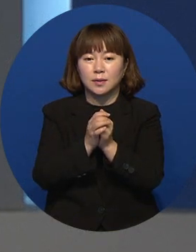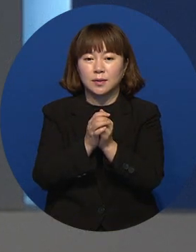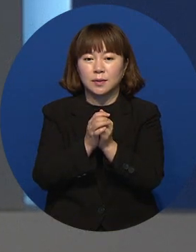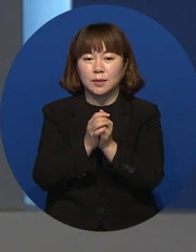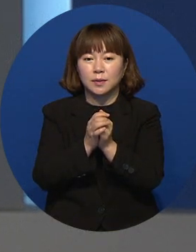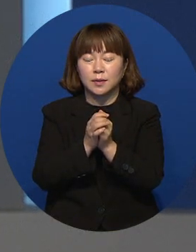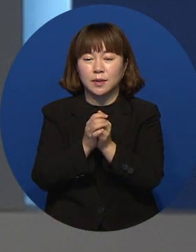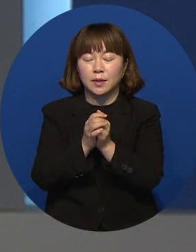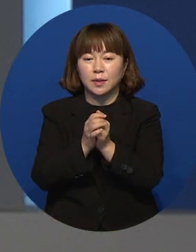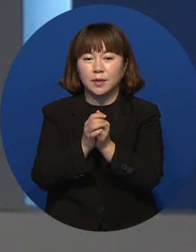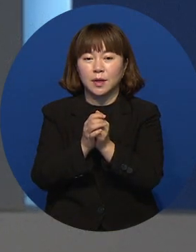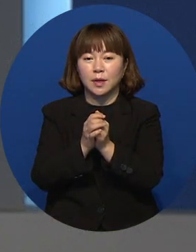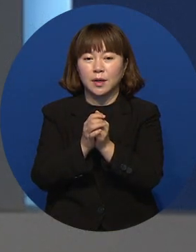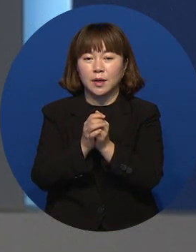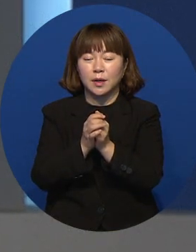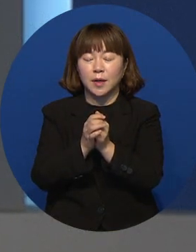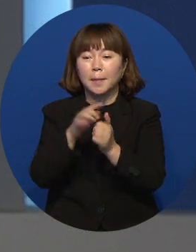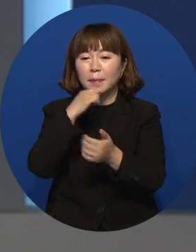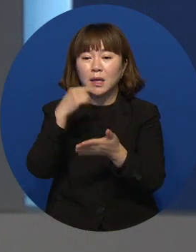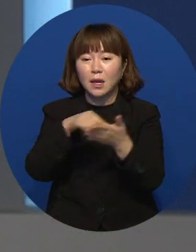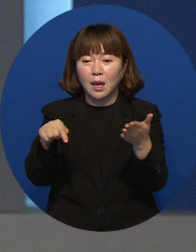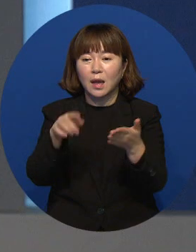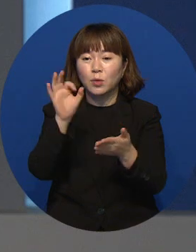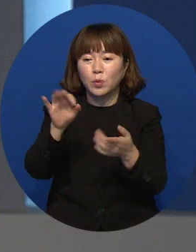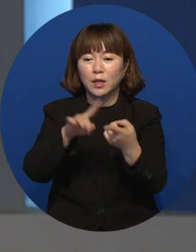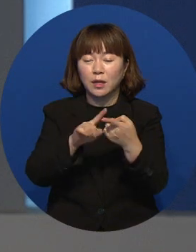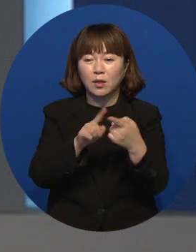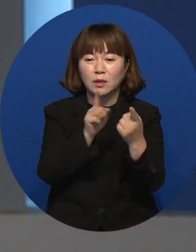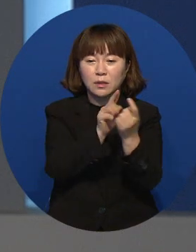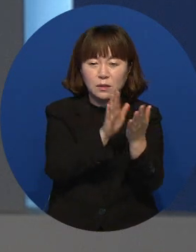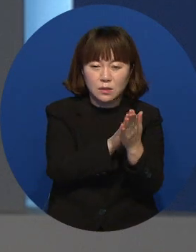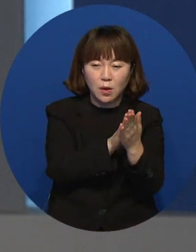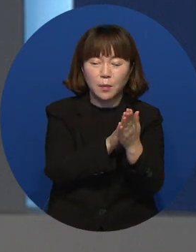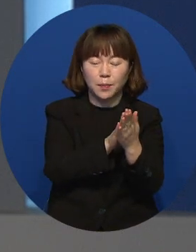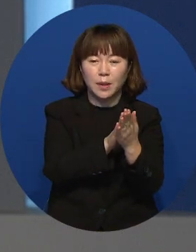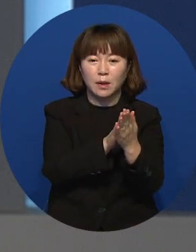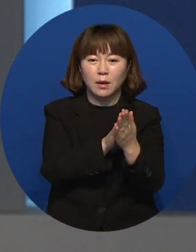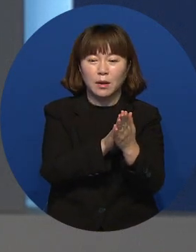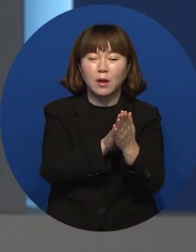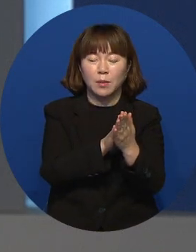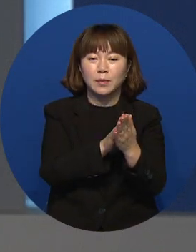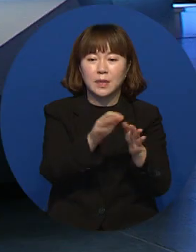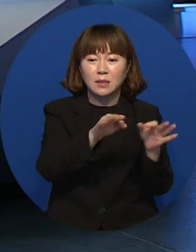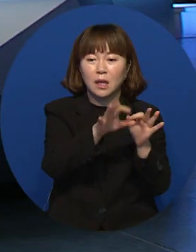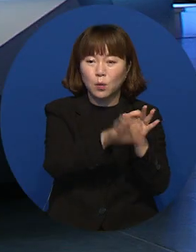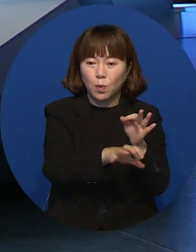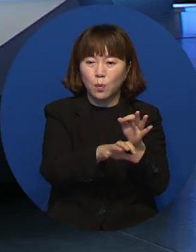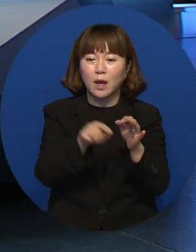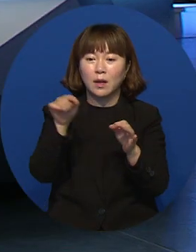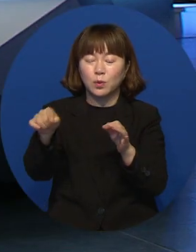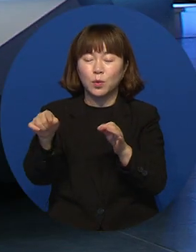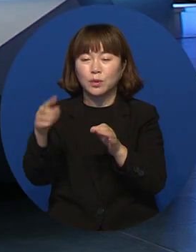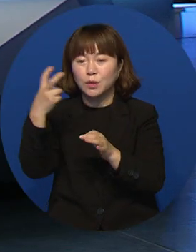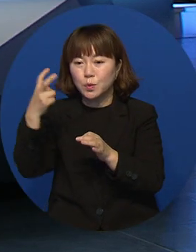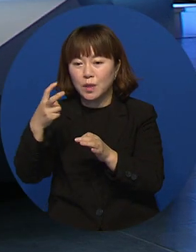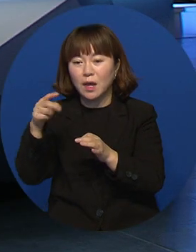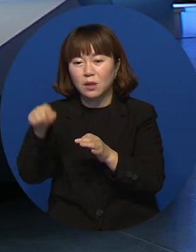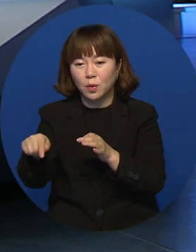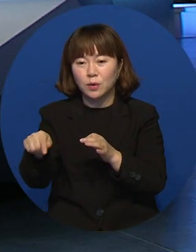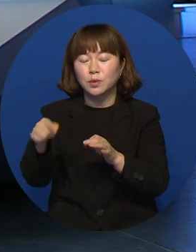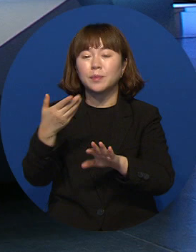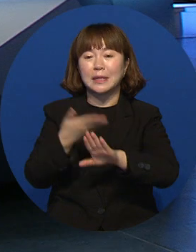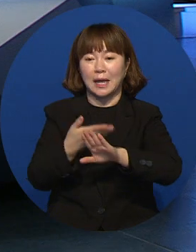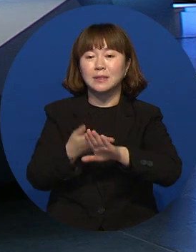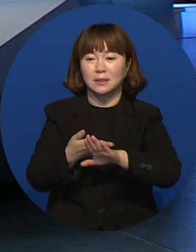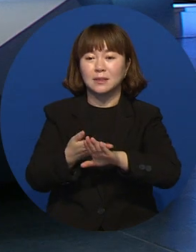나타나는 피해 사례는 좀 차이가 나 있을 수 밖에 없구요 어 그래서 상당히 그 어려운 상황이다 이렇게 좀